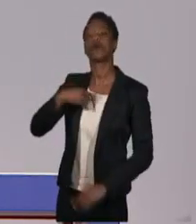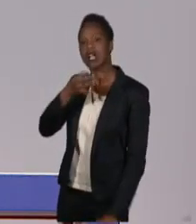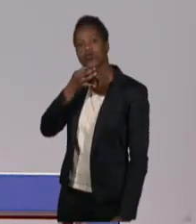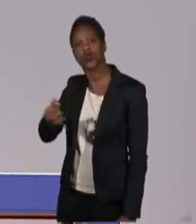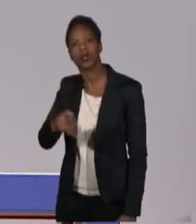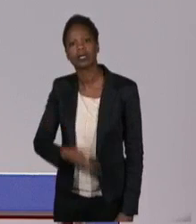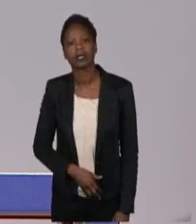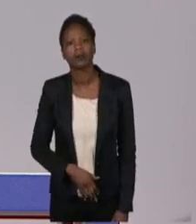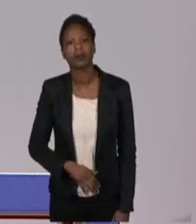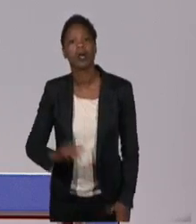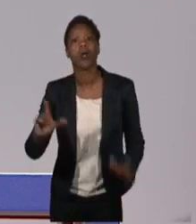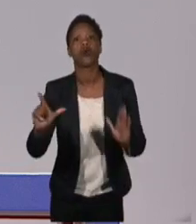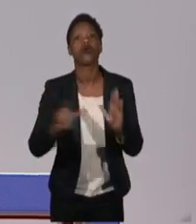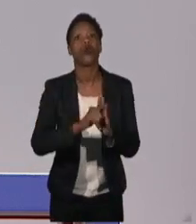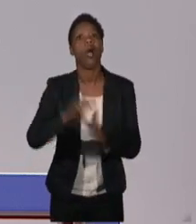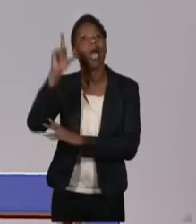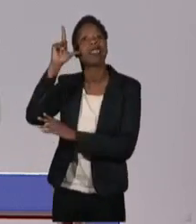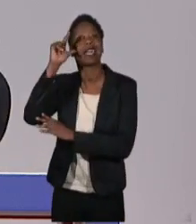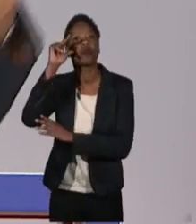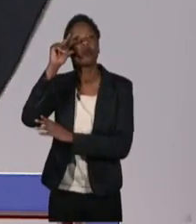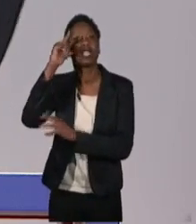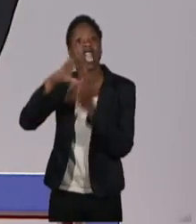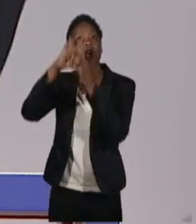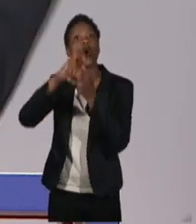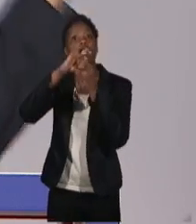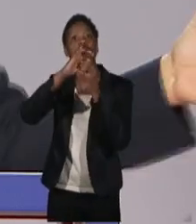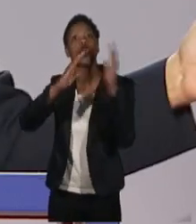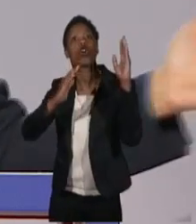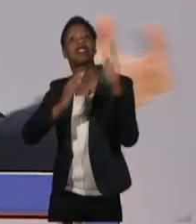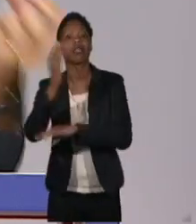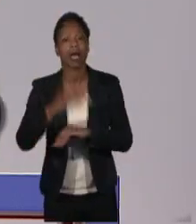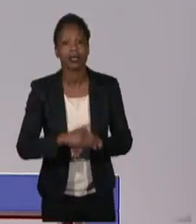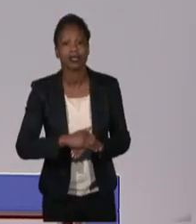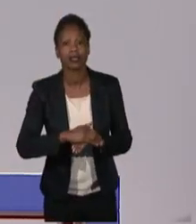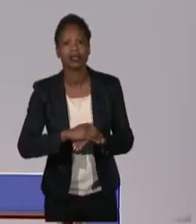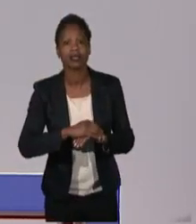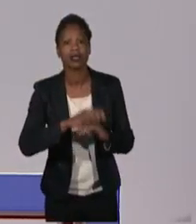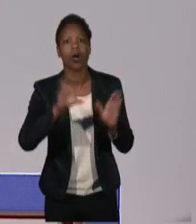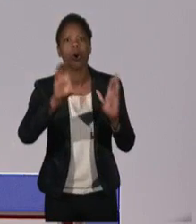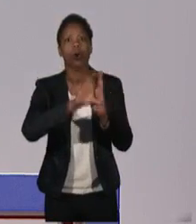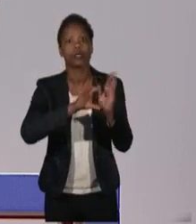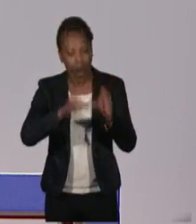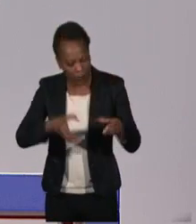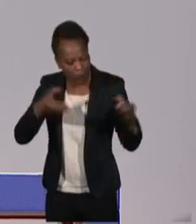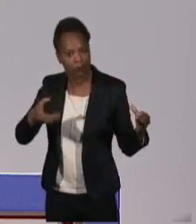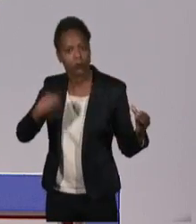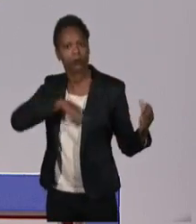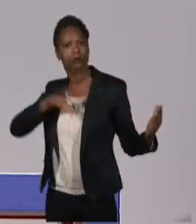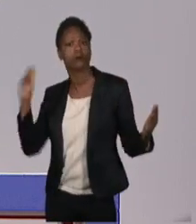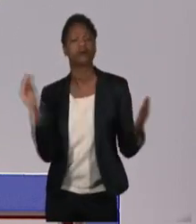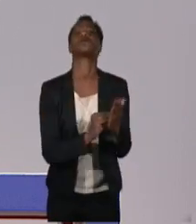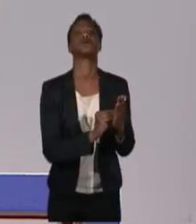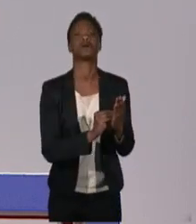loi de la République est au-dessus de la foi et dans la Constitution. Nous inscrirons que nul ne peut